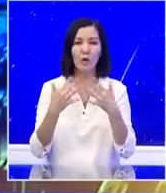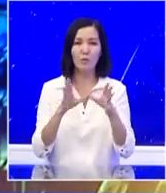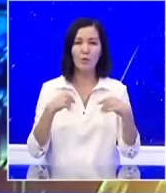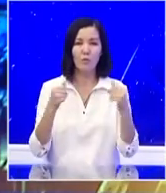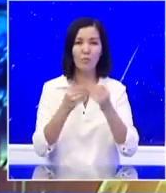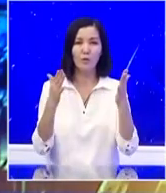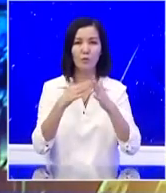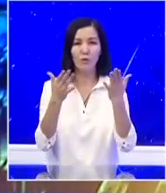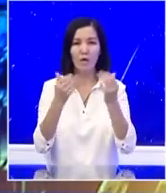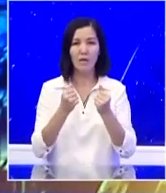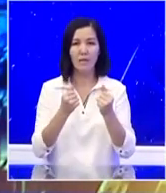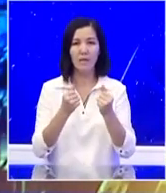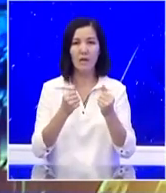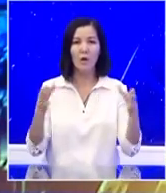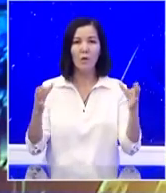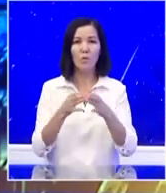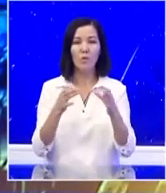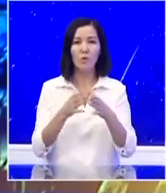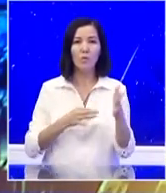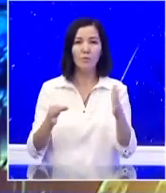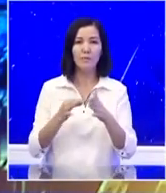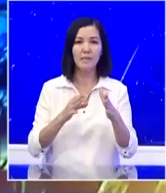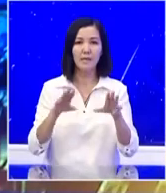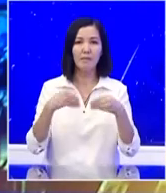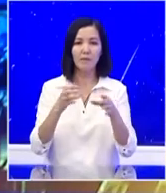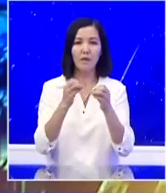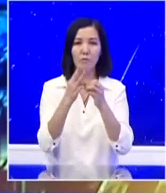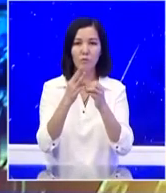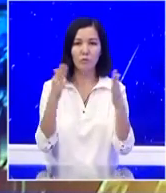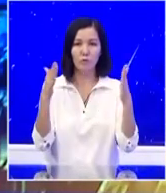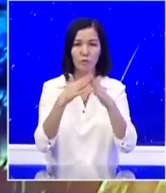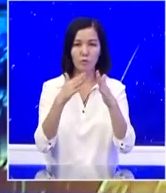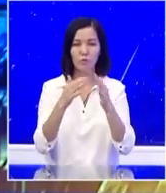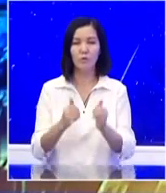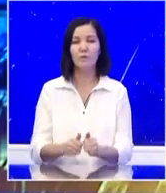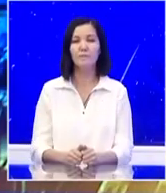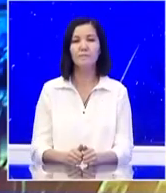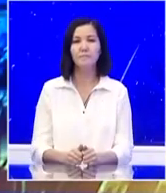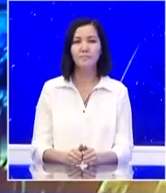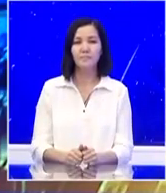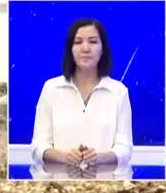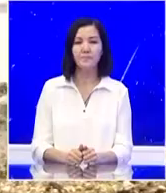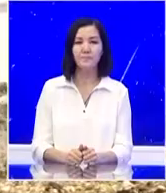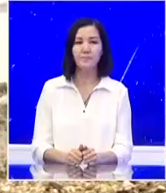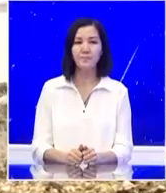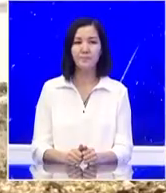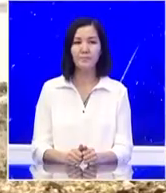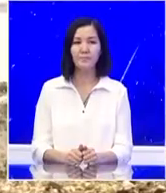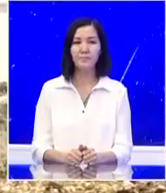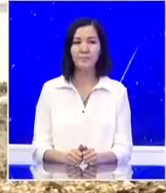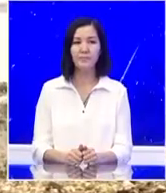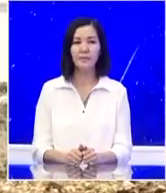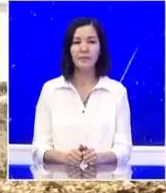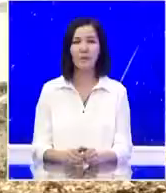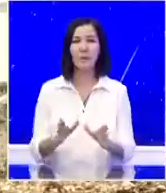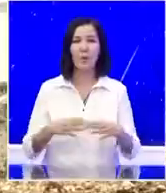қуанышқа кенелді. Бұл аталған қор тарапынан облысымызда табысталған 13-ші үй. Мүгін әулетінің